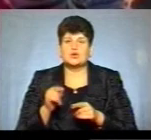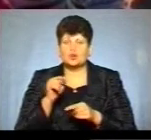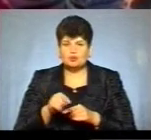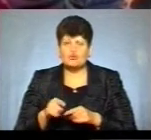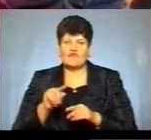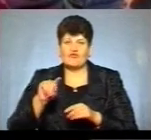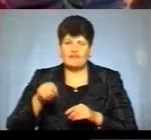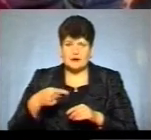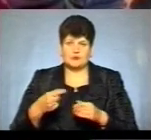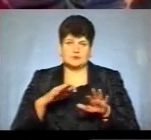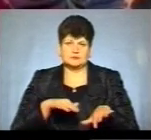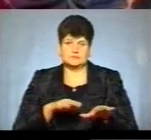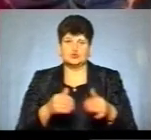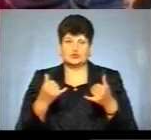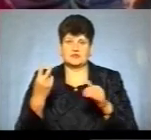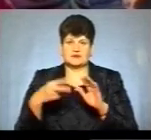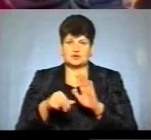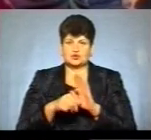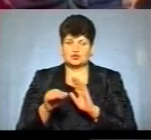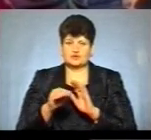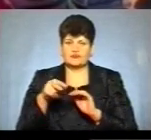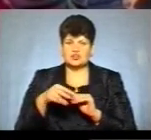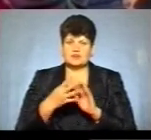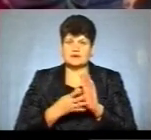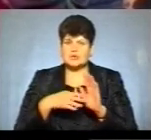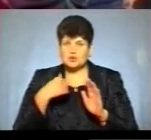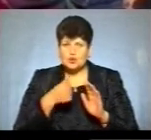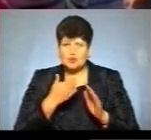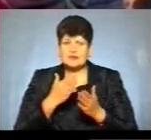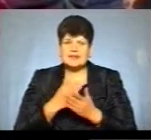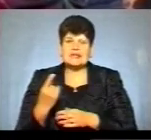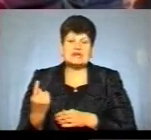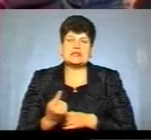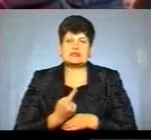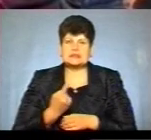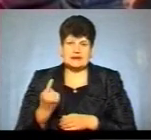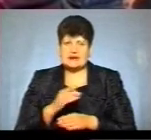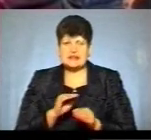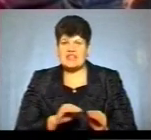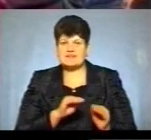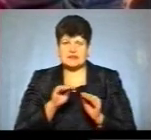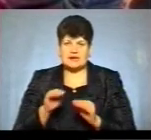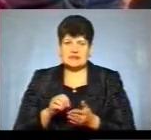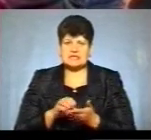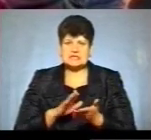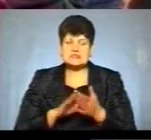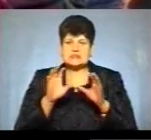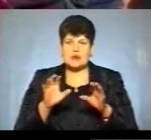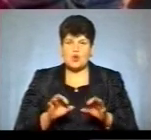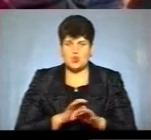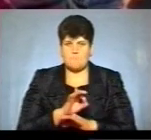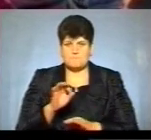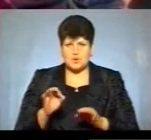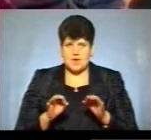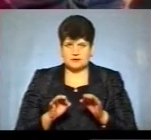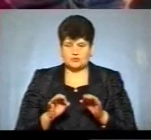вимога маршу сьогодні, 26 жовтня 2019 року, є єдина – невідкладна реєстрація законопроекту